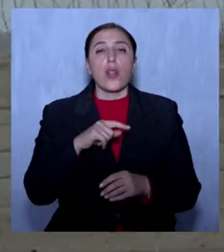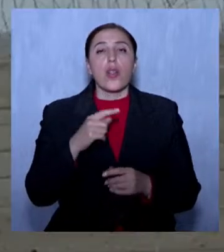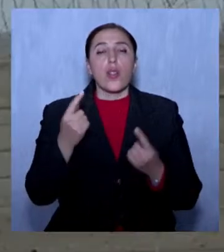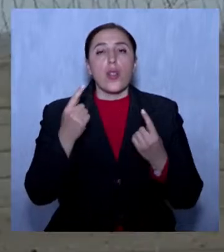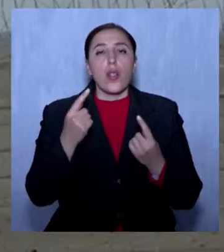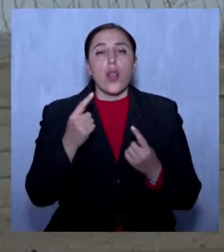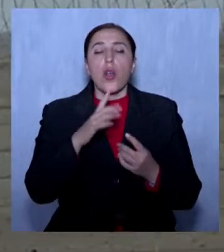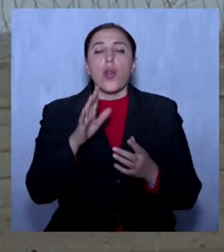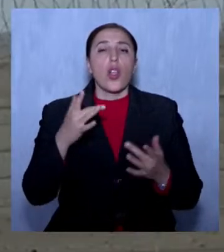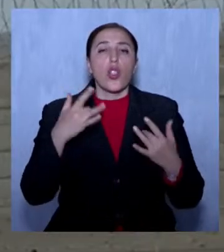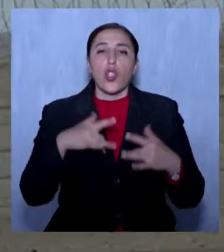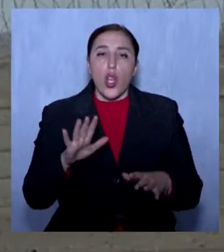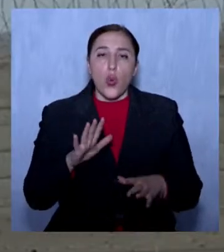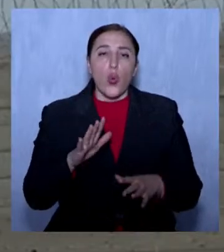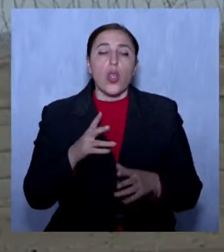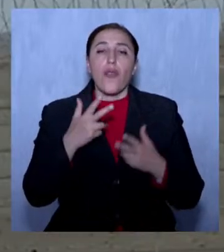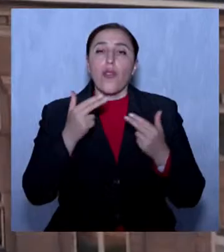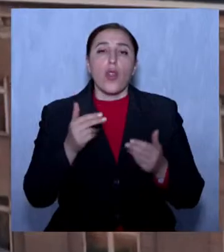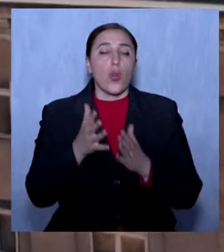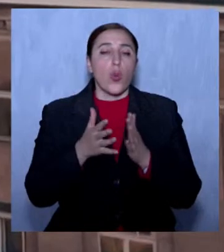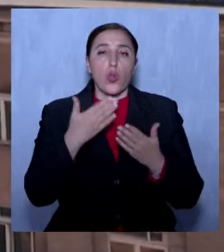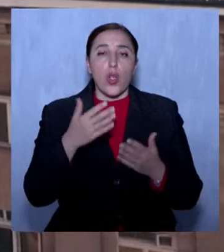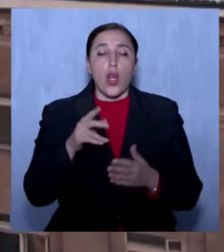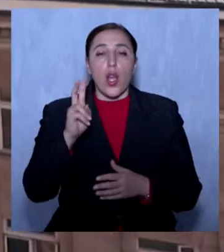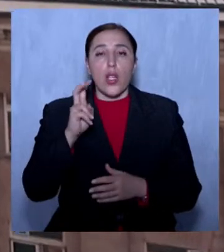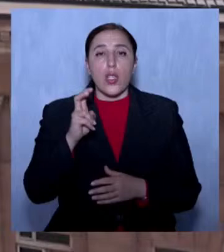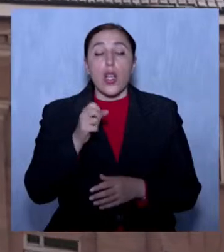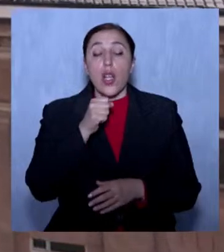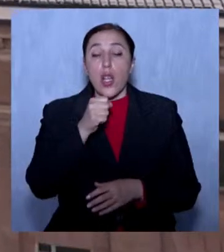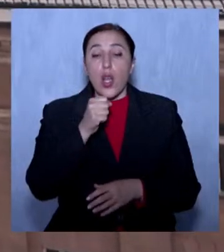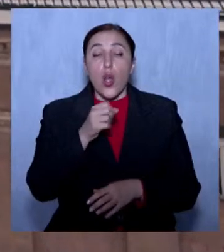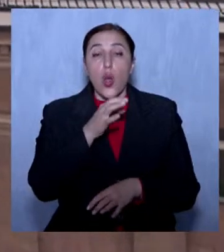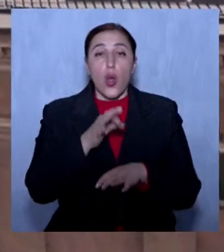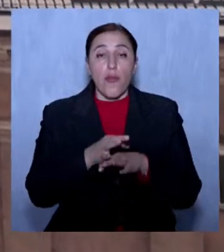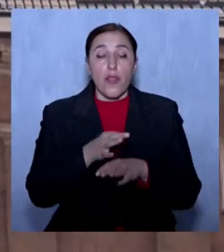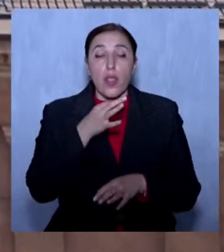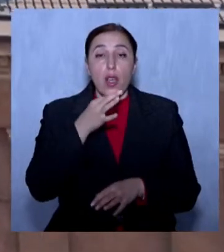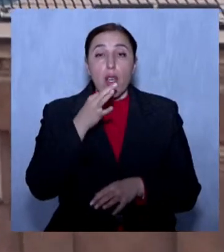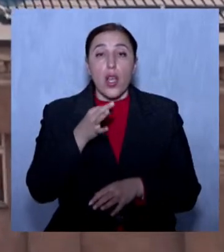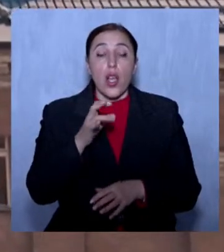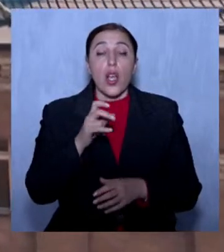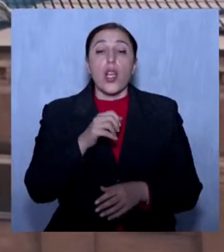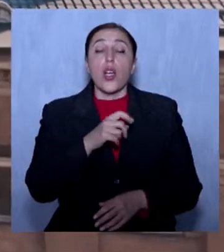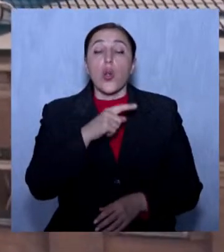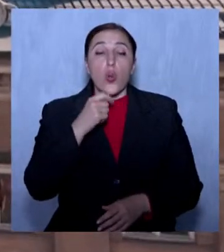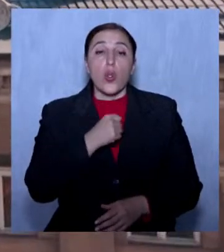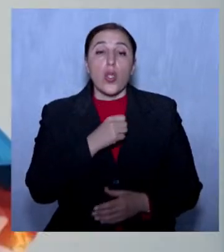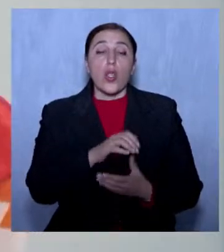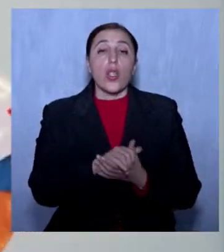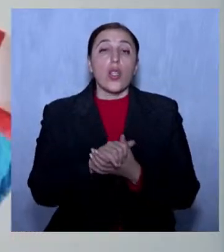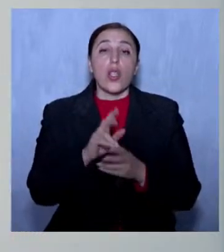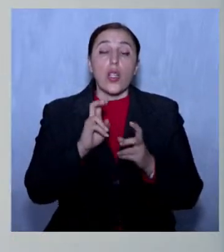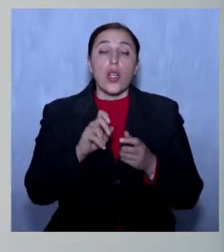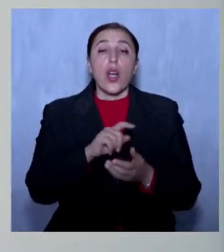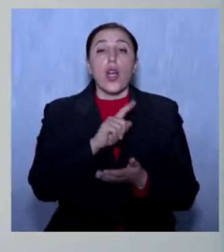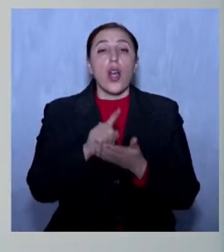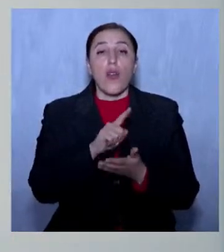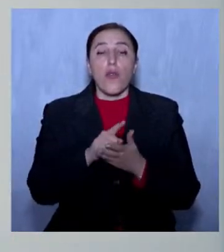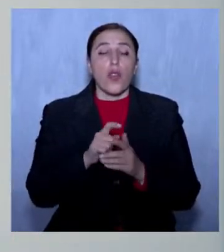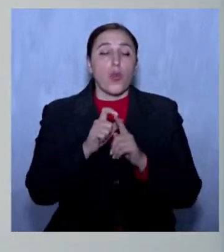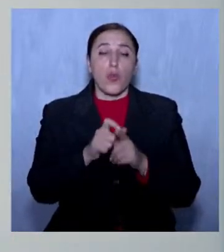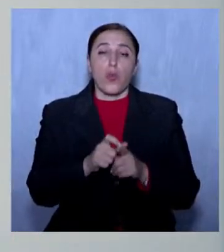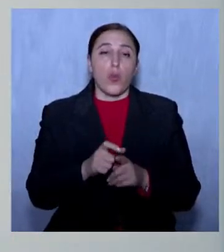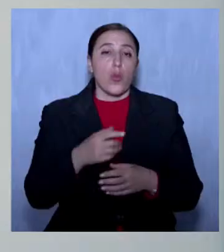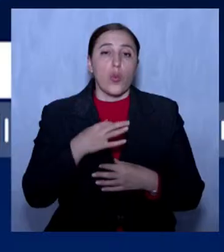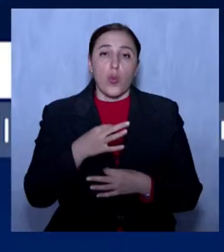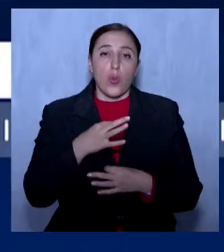ոչ հերքում են, ոչ հաստատում։ Արցախի նախագահի մամուլի խոսնակն ասաց, խաղաղապաների վերաբերյալ հարցերի իրենք չեն պատասխանում, տեղեկություն